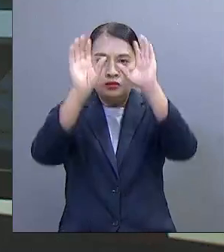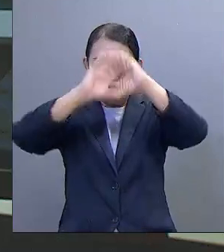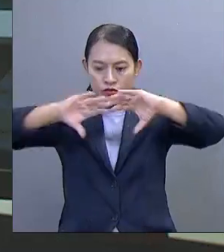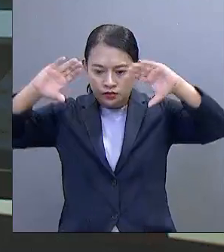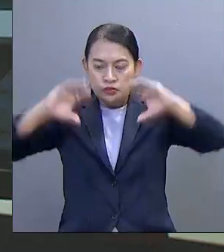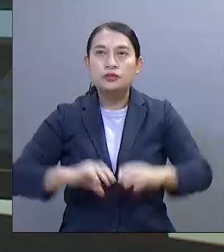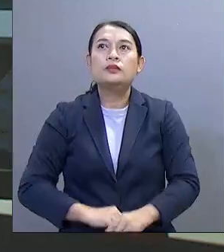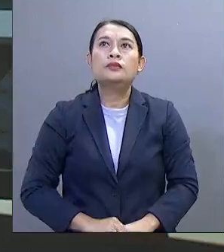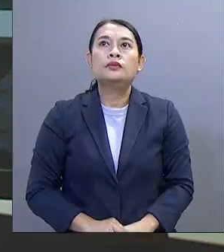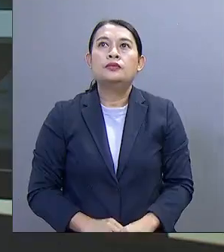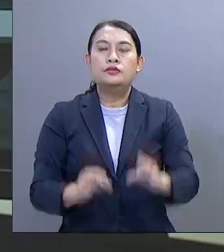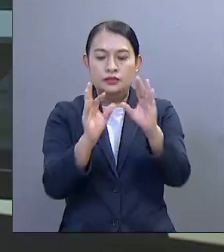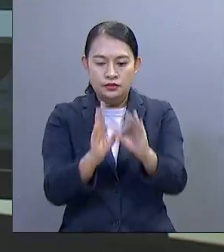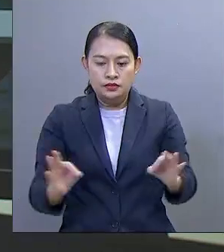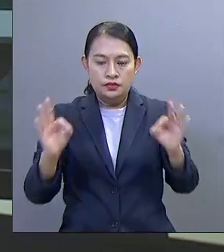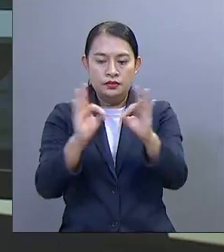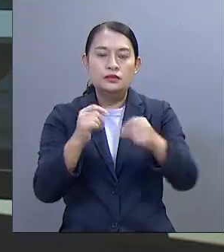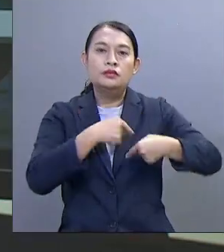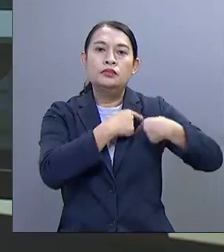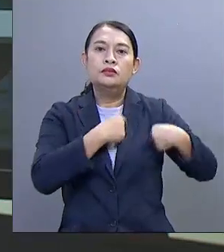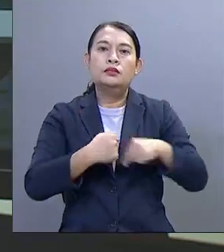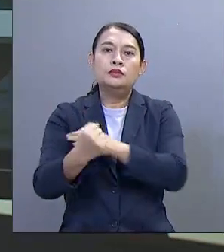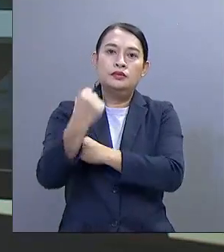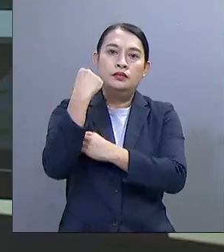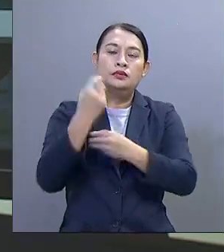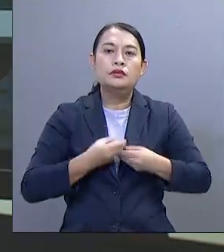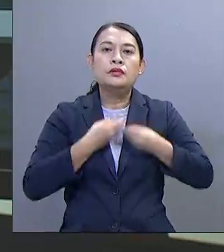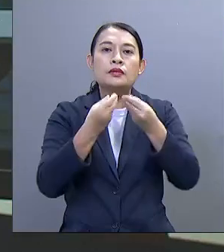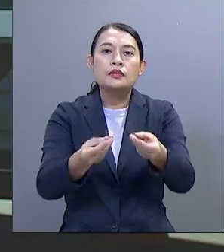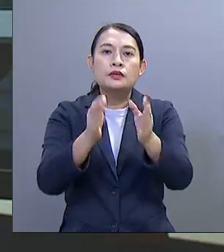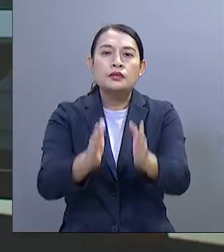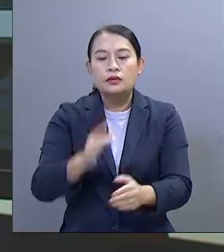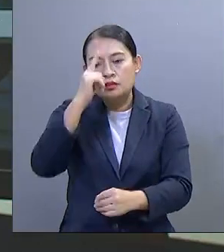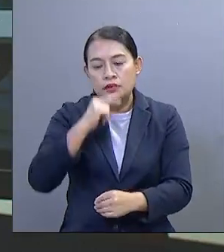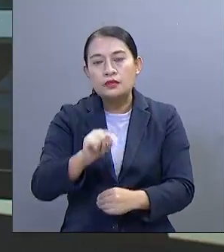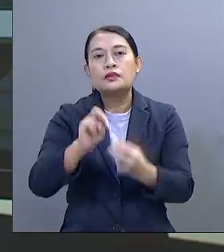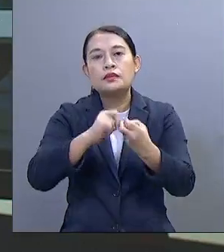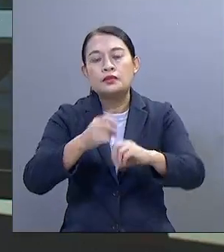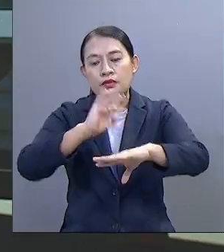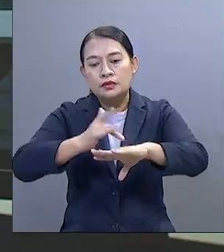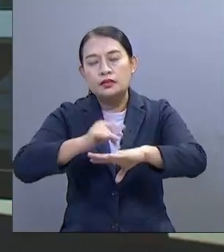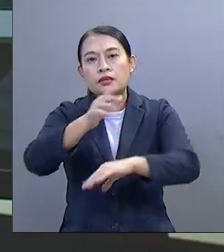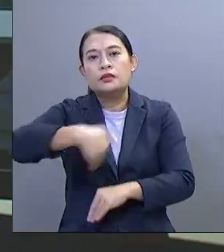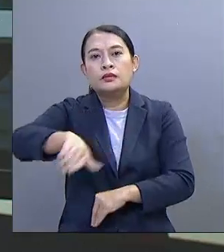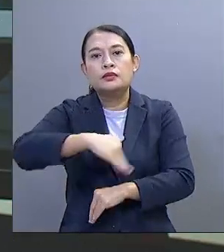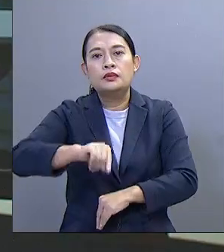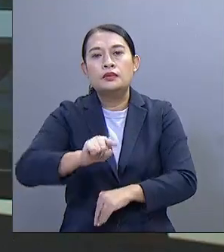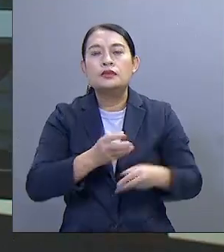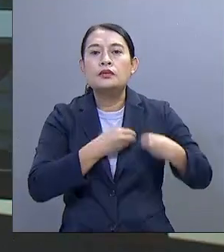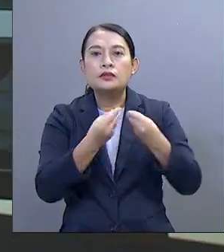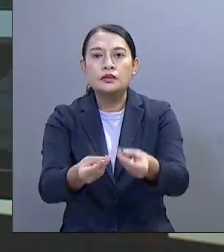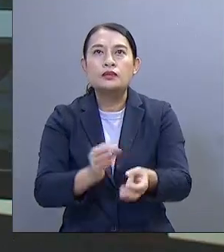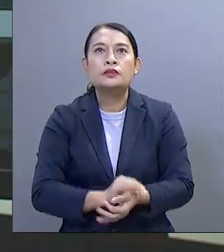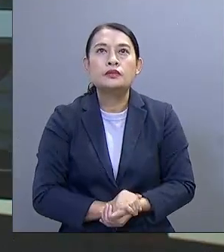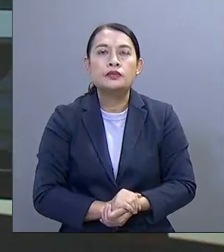ไปนี่สำคัญเป็นกำลงใจให้พี่น้ควรไทยทประสบภา์ภาพย์เรากจะจับมือ